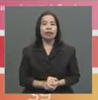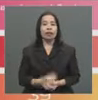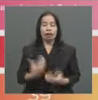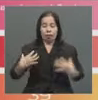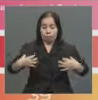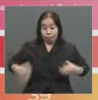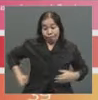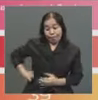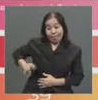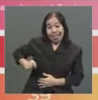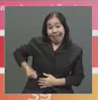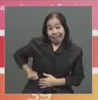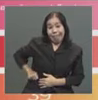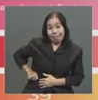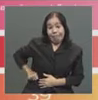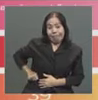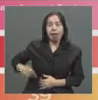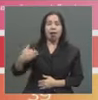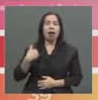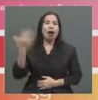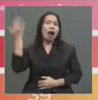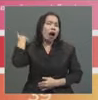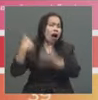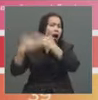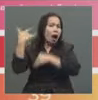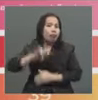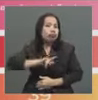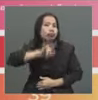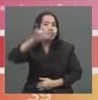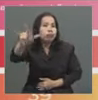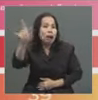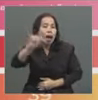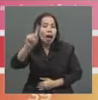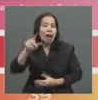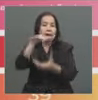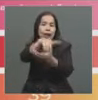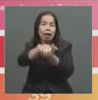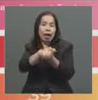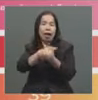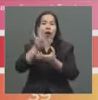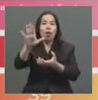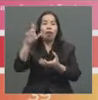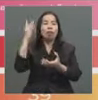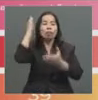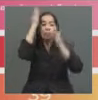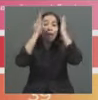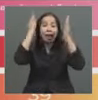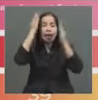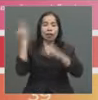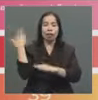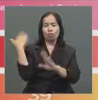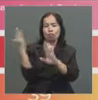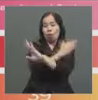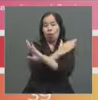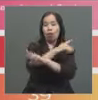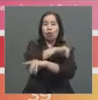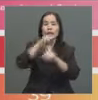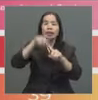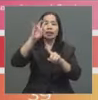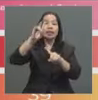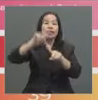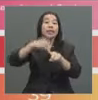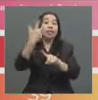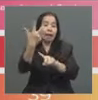ายเรื้อรังมีประวัติการเดินทางไปร่วมงานแต่งงานที่ประเทศมาเลเซียเมื่อวันที่7มีนาคมแล้ว